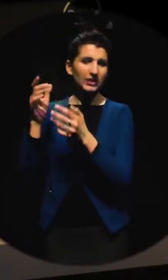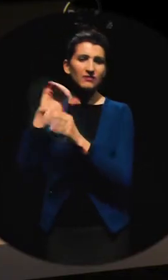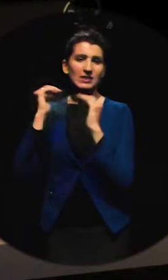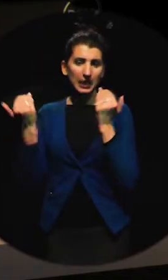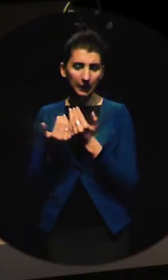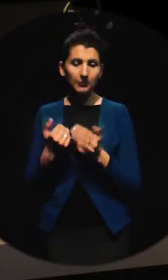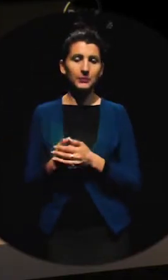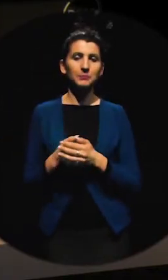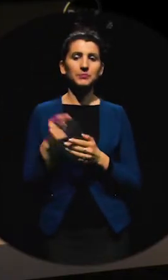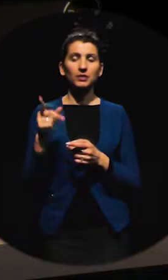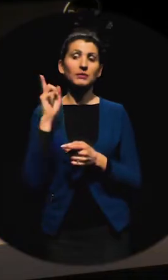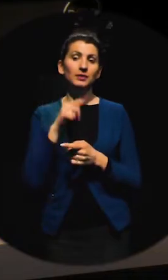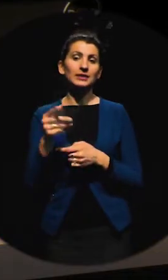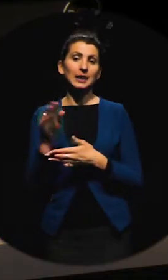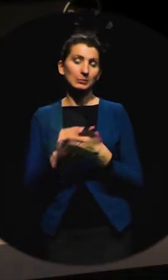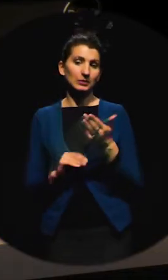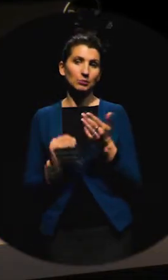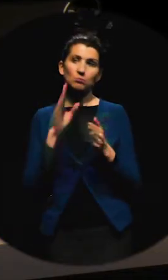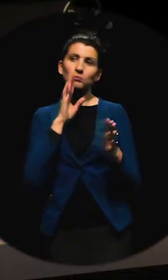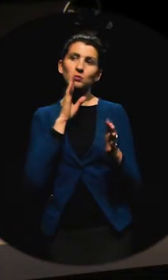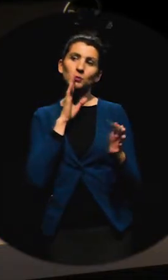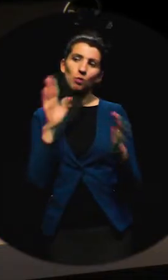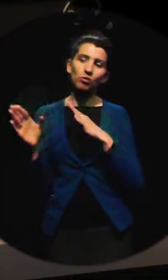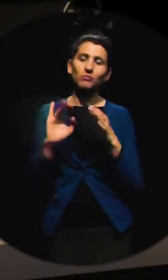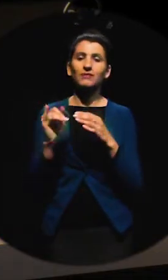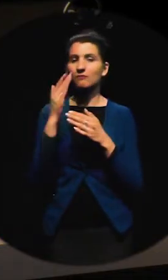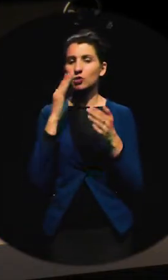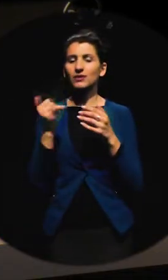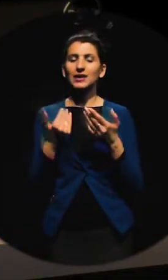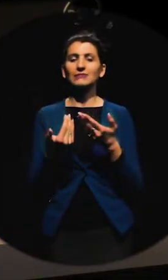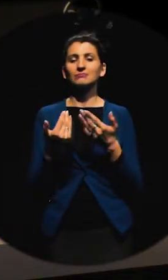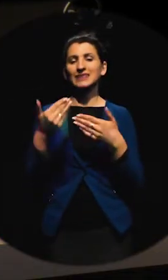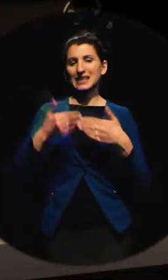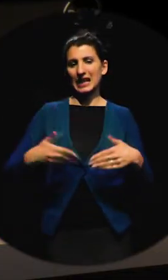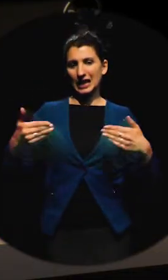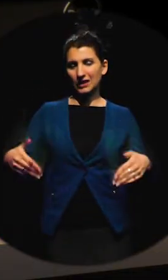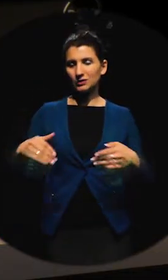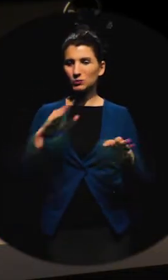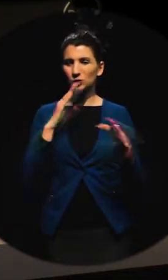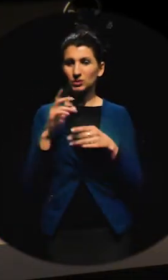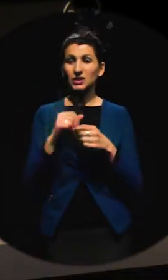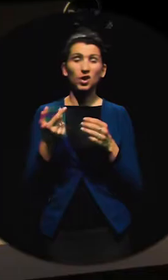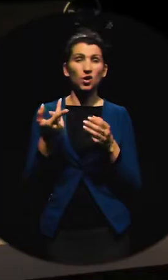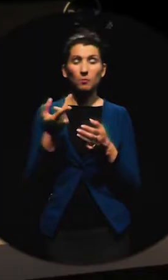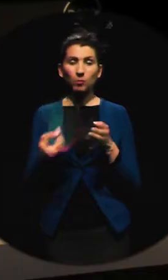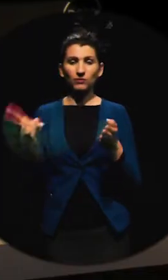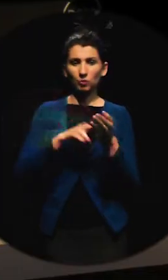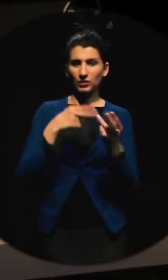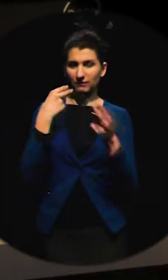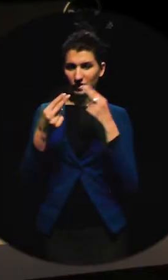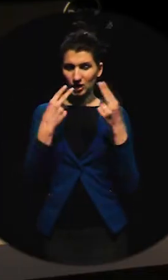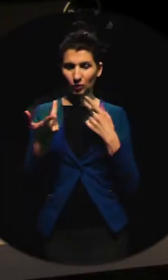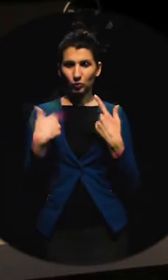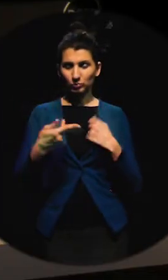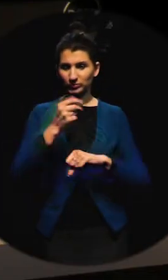jako scenie teatralnej. To znaczy rzeczywiście gdzieś wydobył ten aspekt hiperwidzialności,